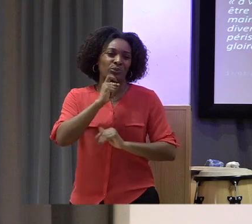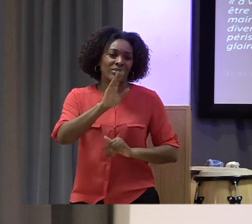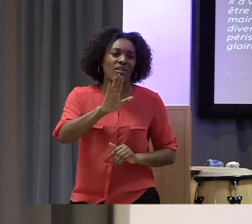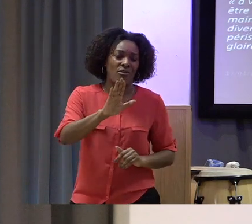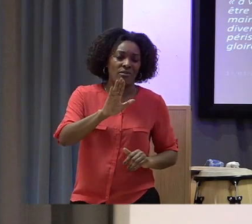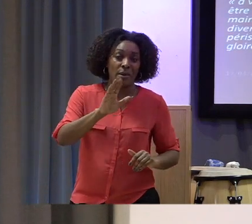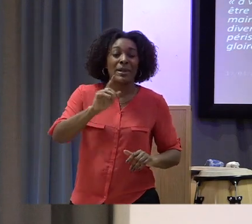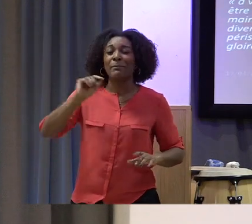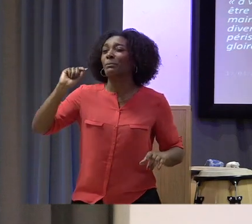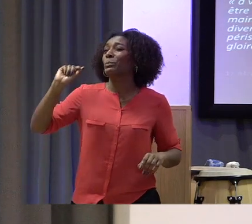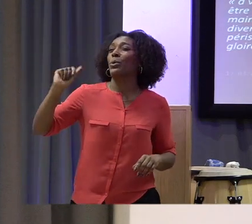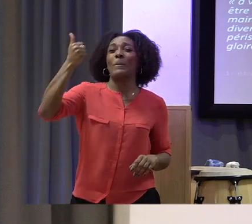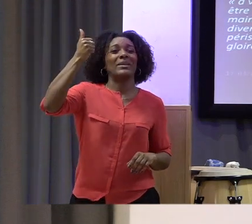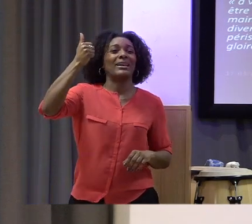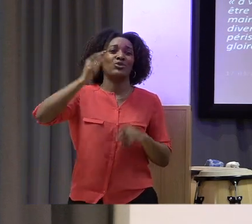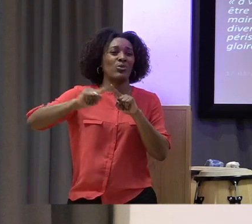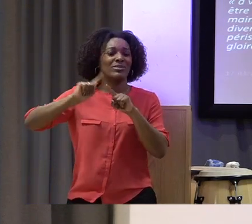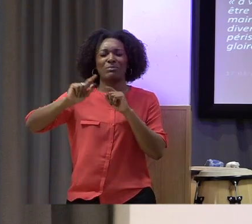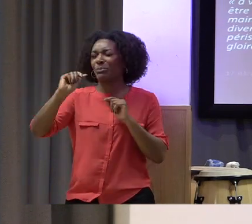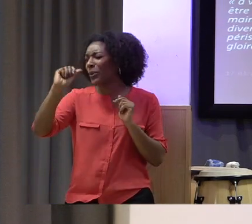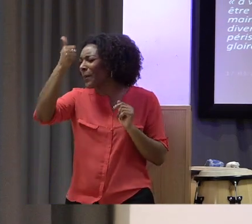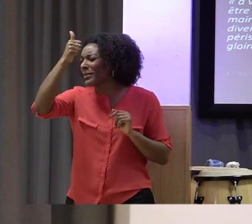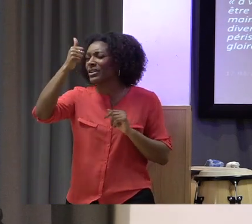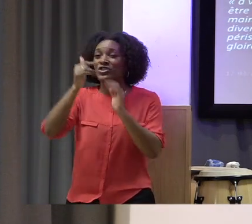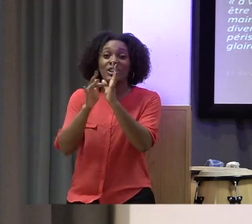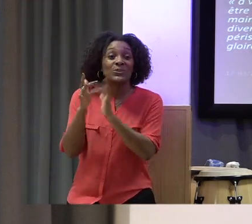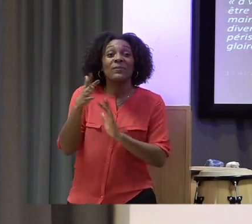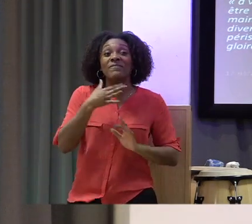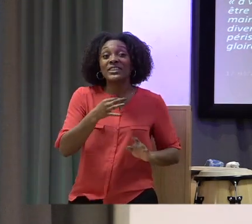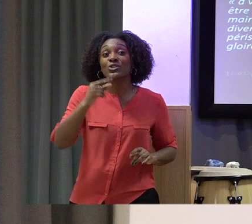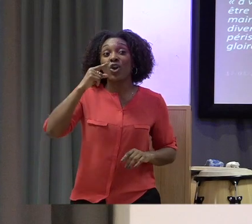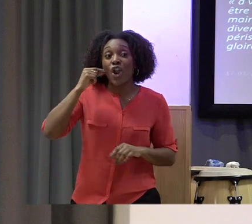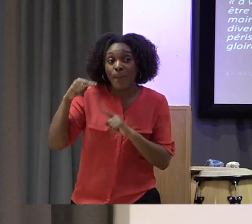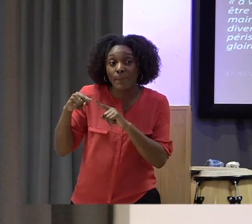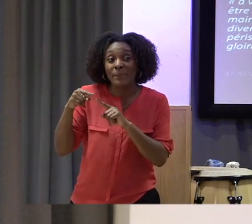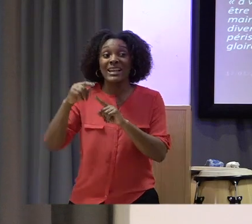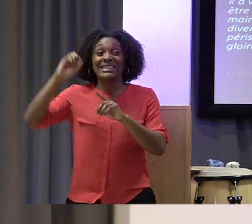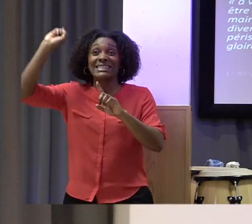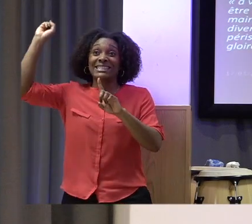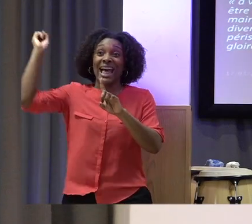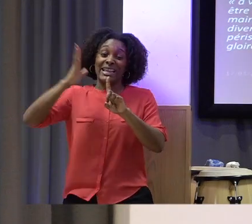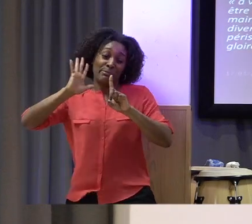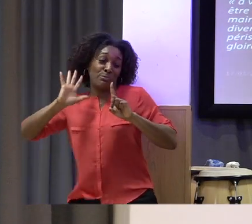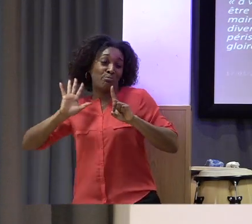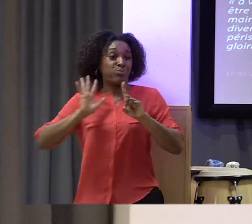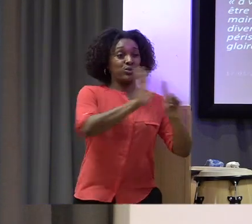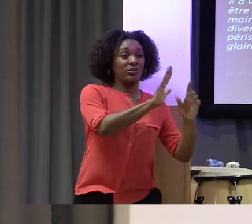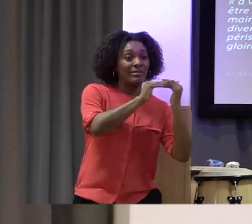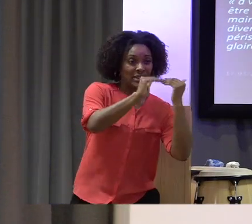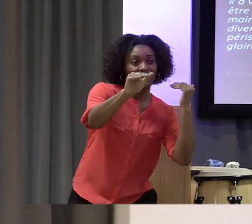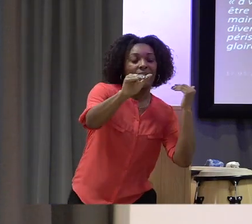pour laquelle Jésus, Fils de l'homme, passe par le désert, c'est pour cela.